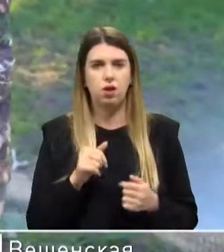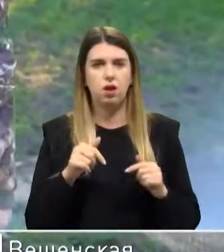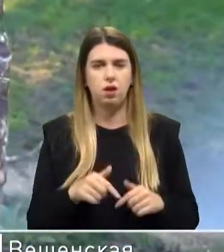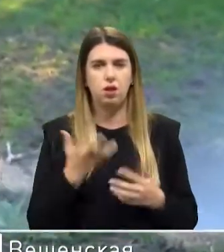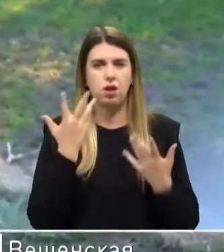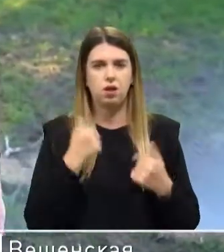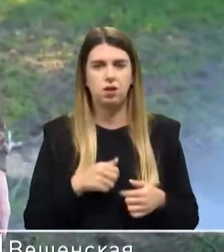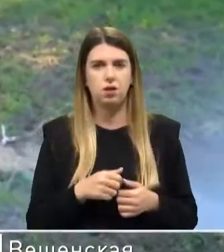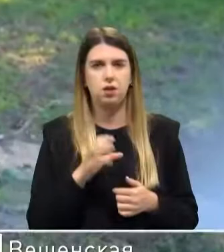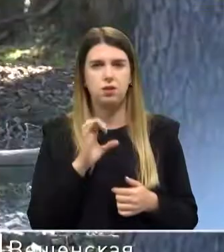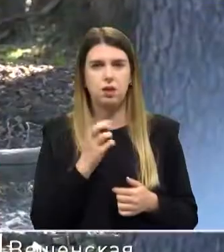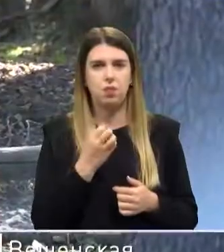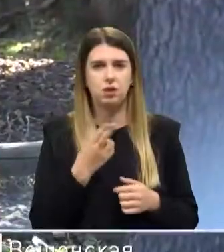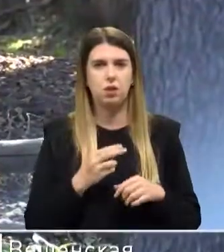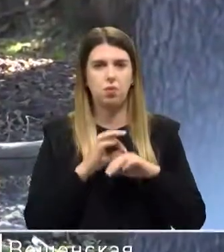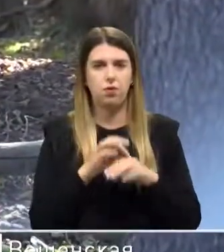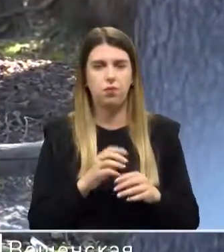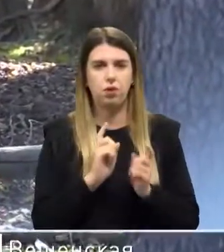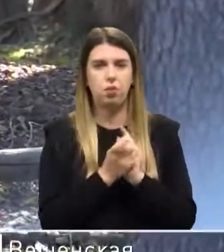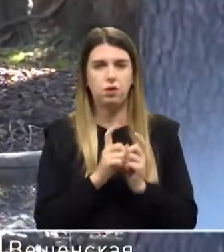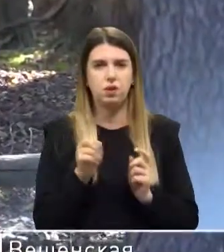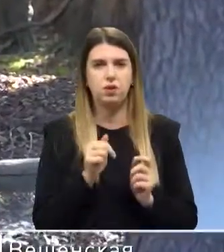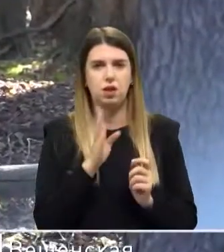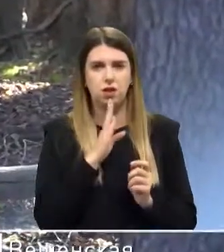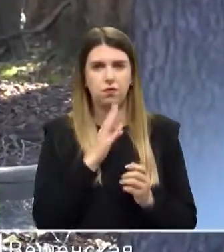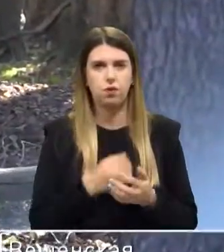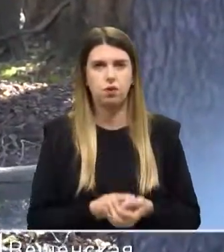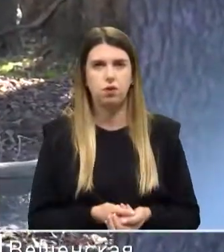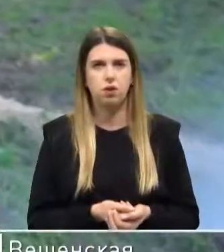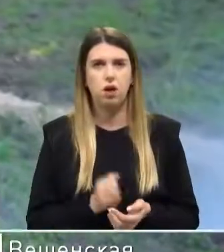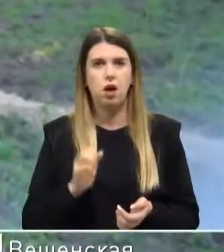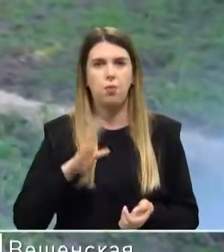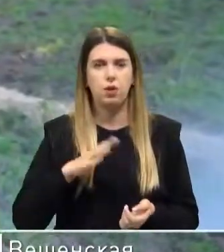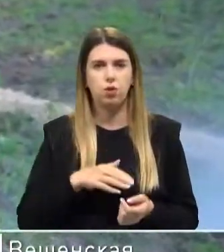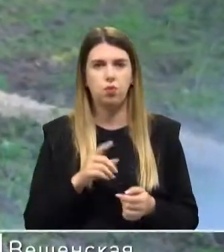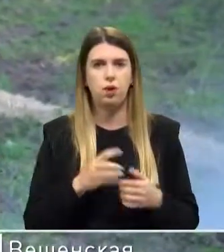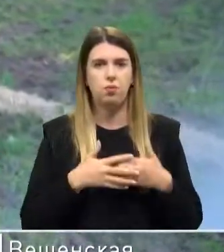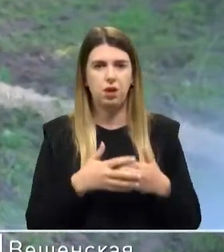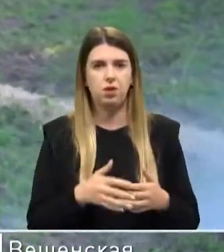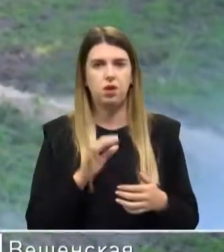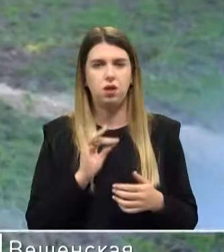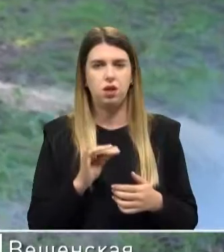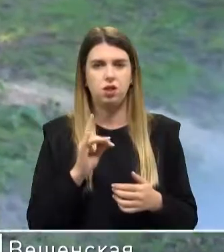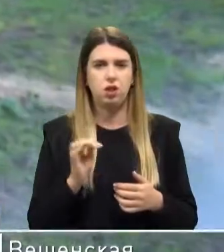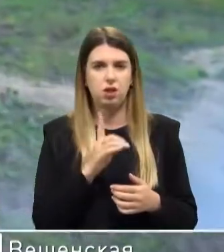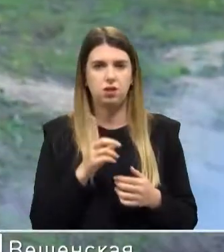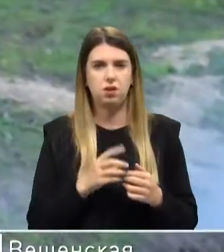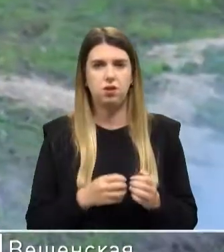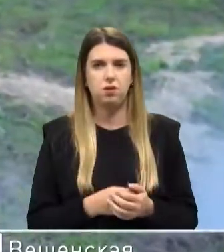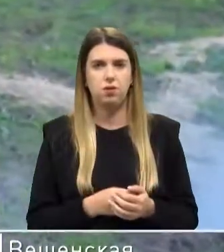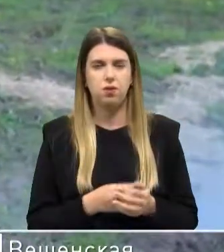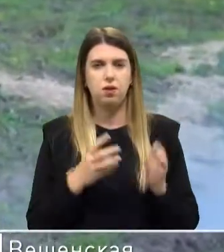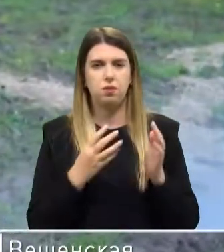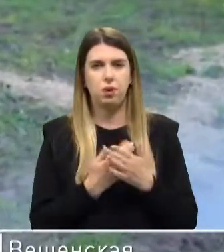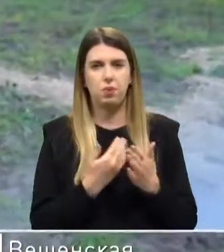когда самцы проводят битвы за самок, а потом оплодотворяют их и